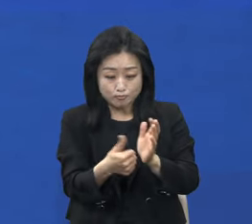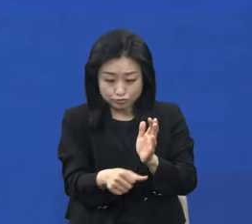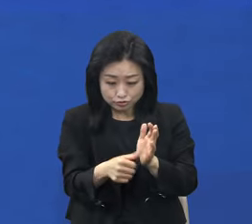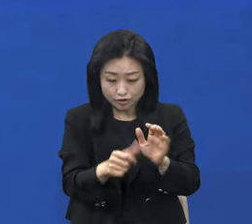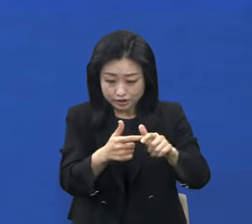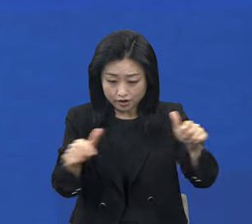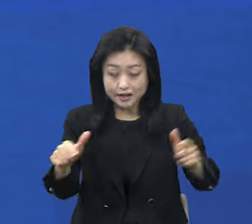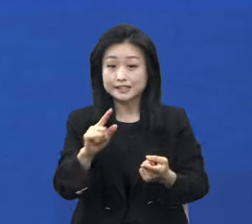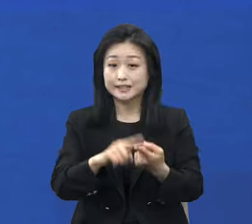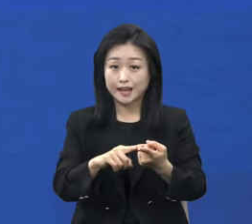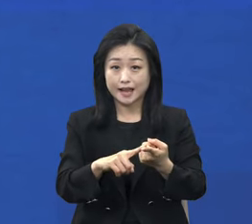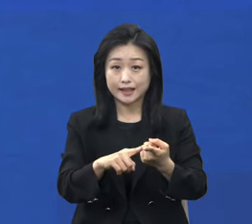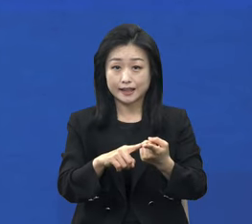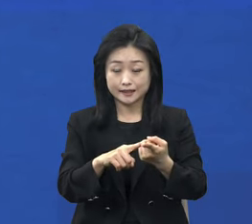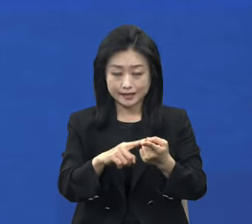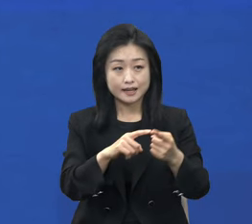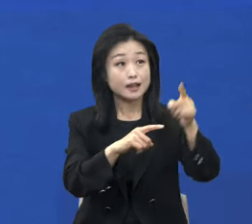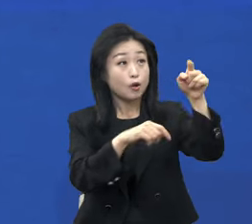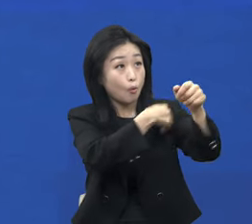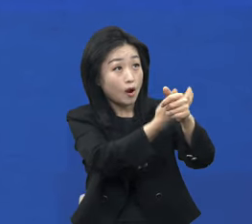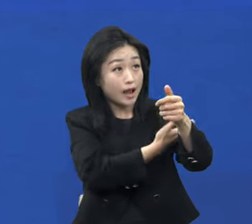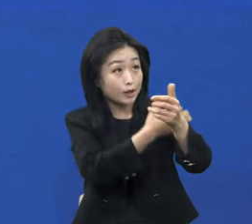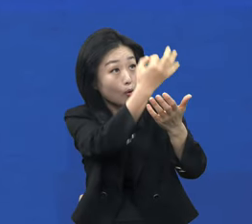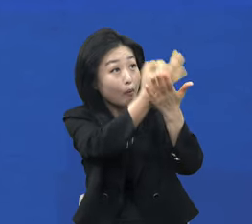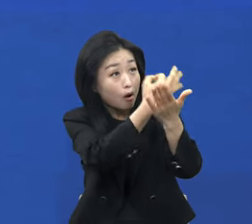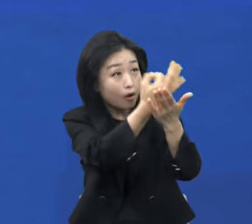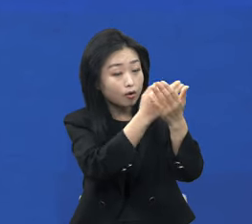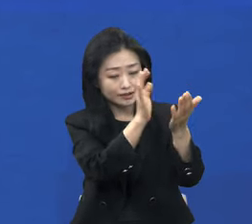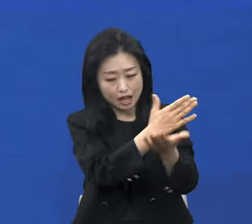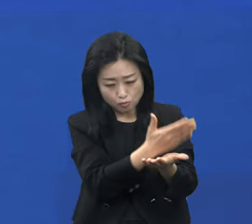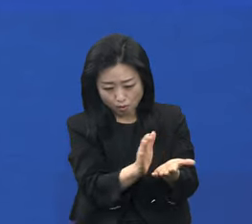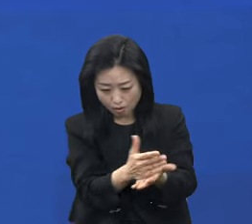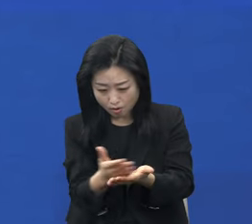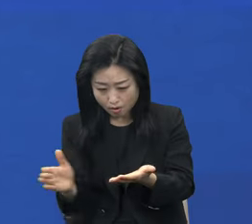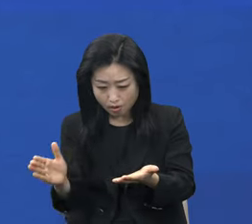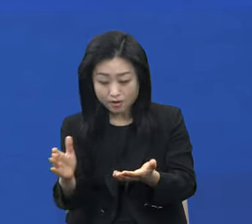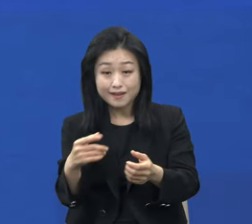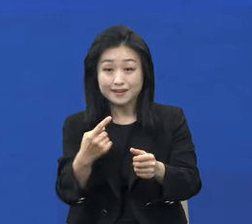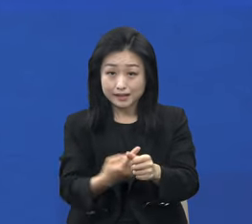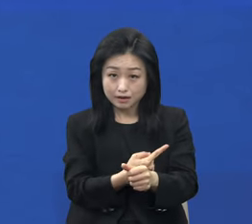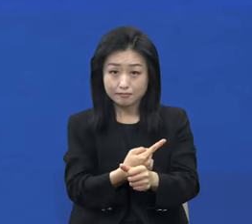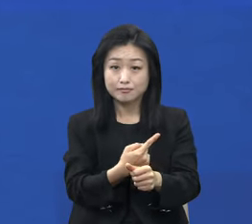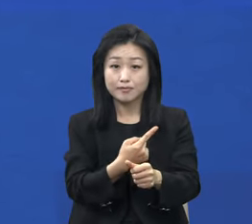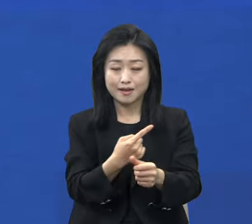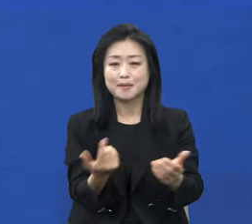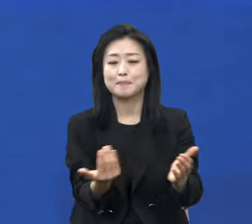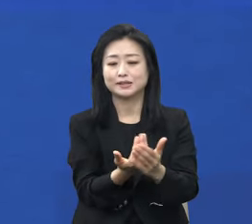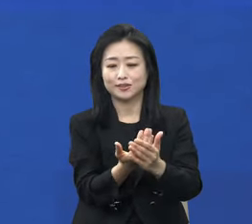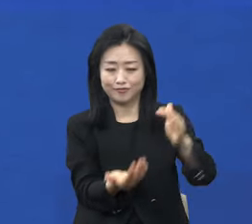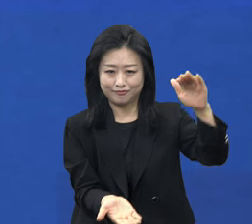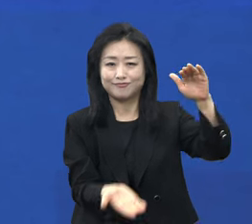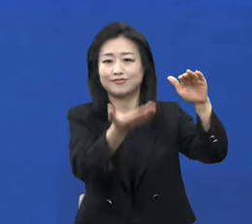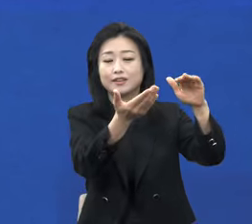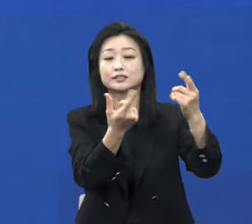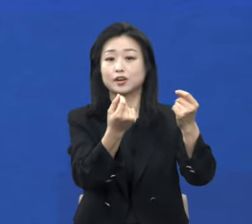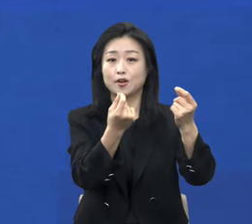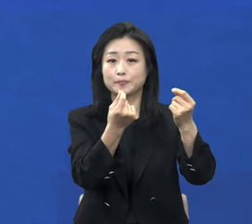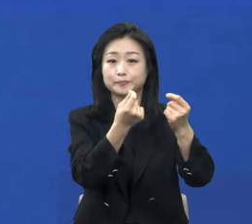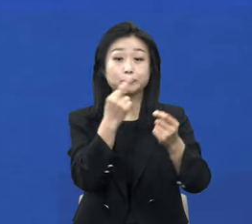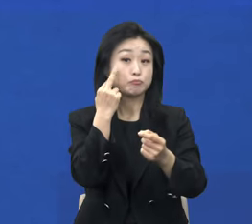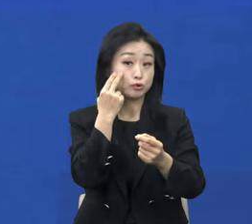만들어지는 생산력을 고루 나눠 가질 수 있도록 했을 때 미국이 발전했던 것처럼 우리 가맹사업